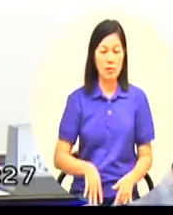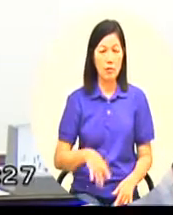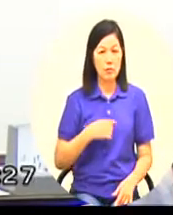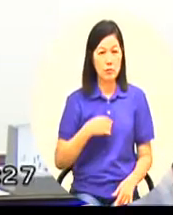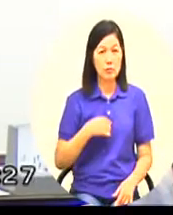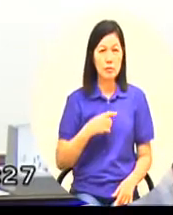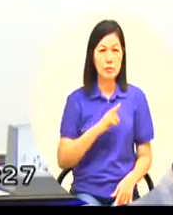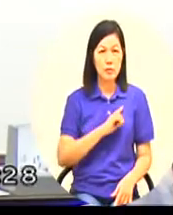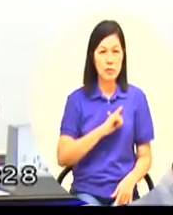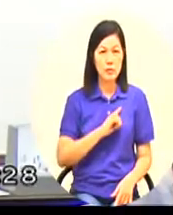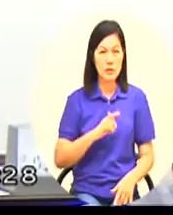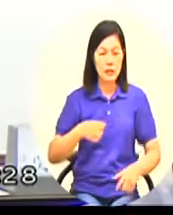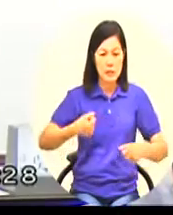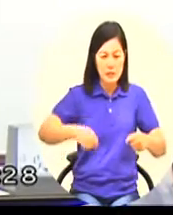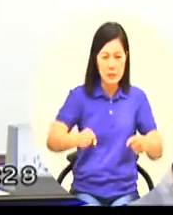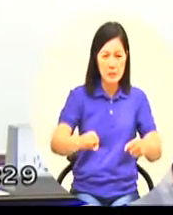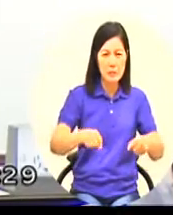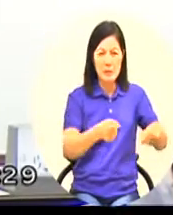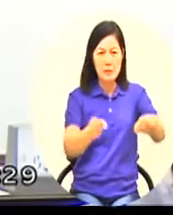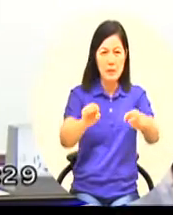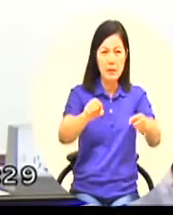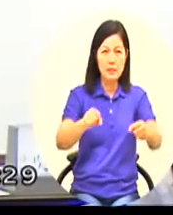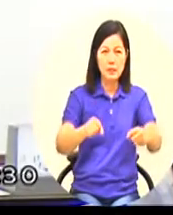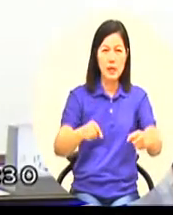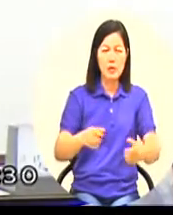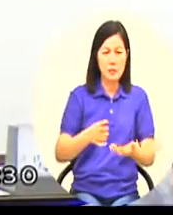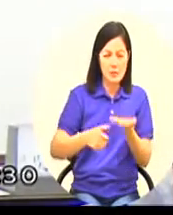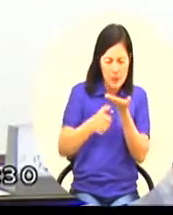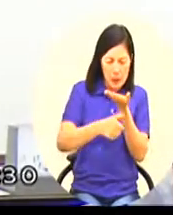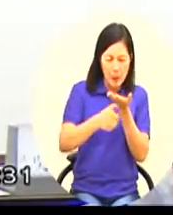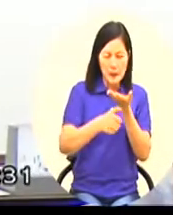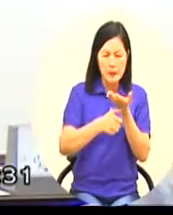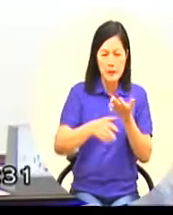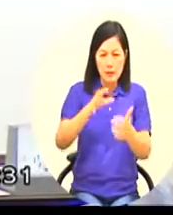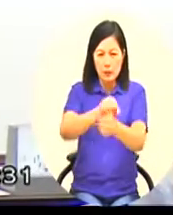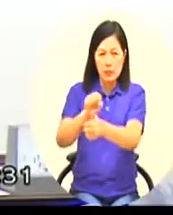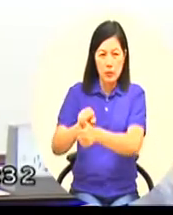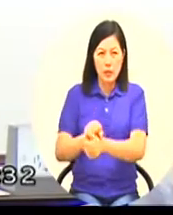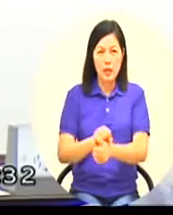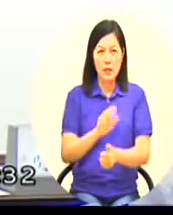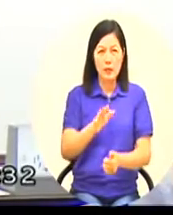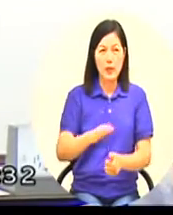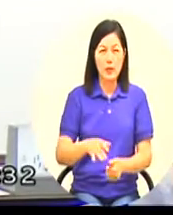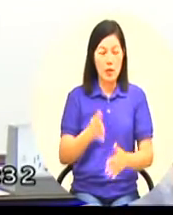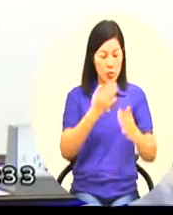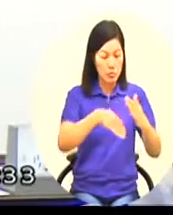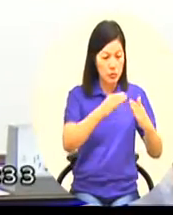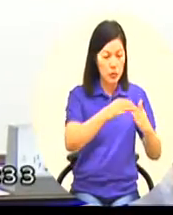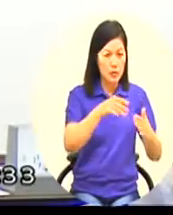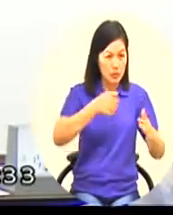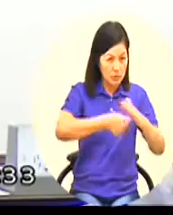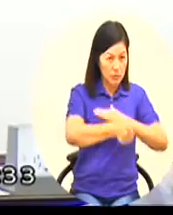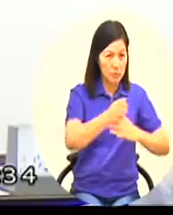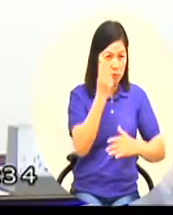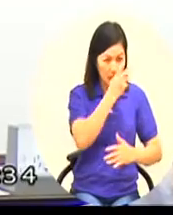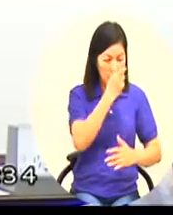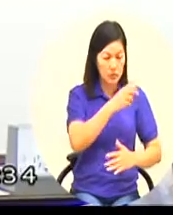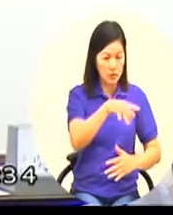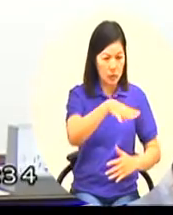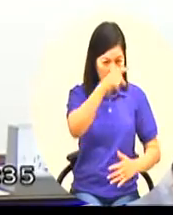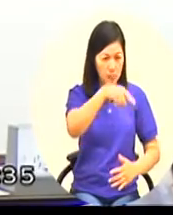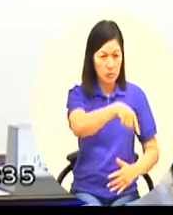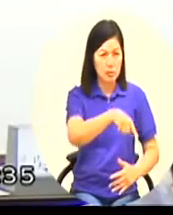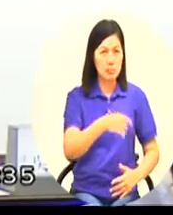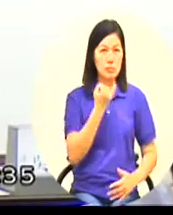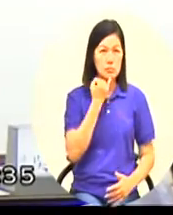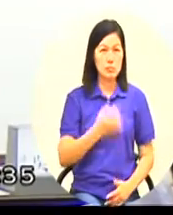因为你飙车被抓到，不是因为你们 CK 被抓到，是校园我就有这一道的安全检查在里面。好，试试看以